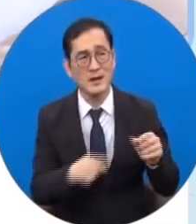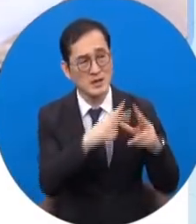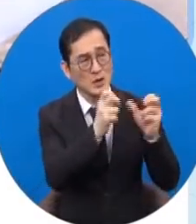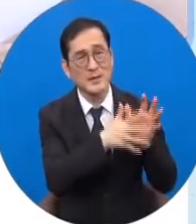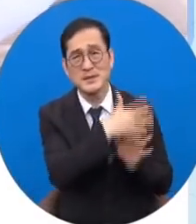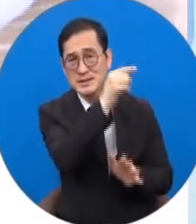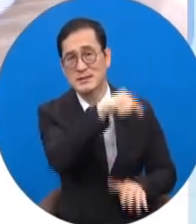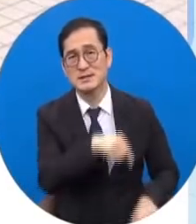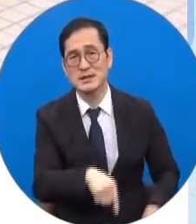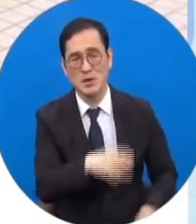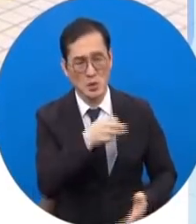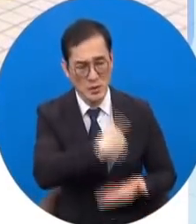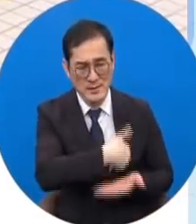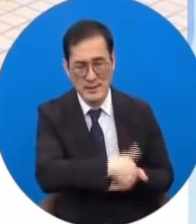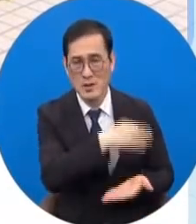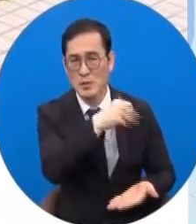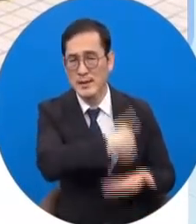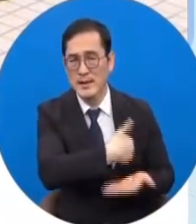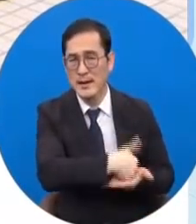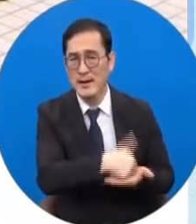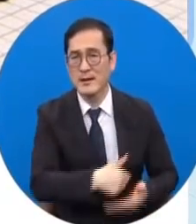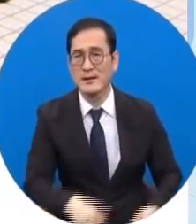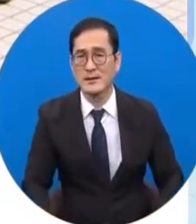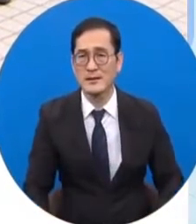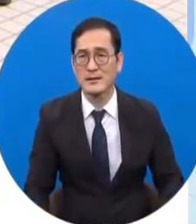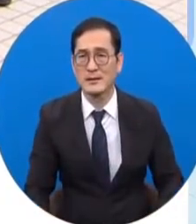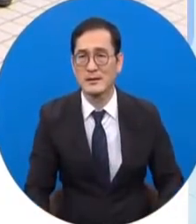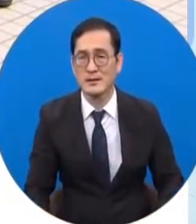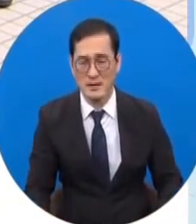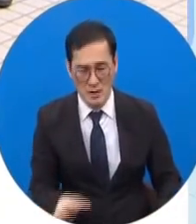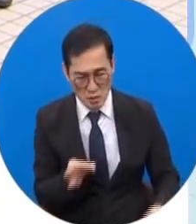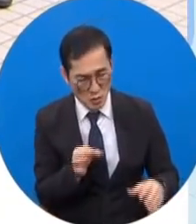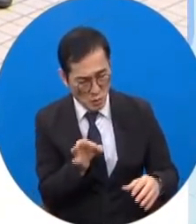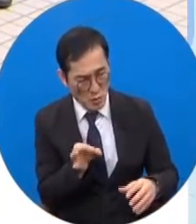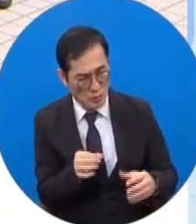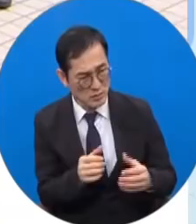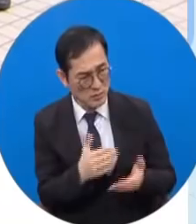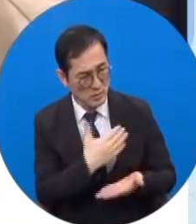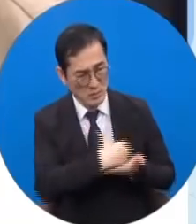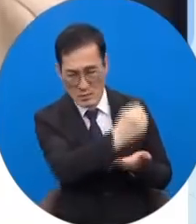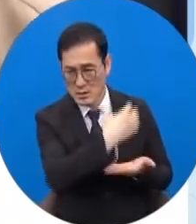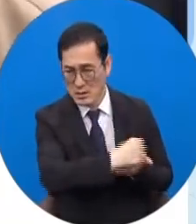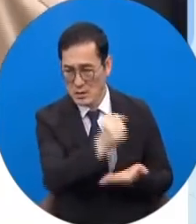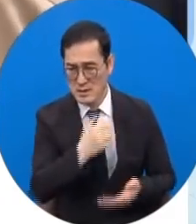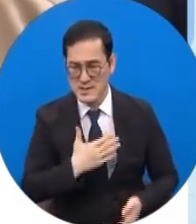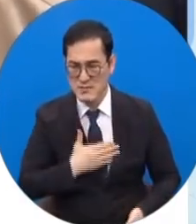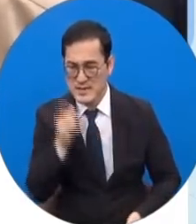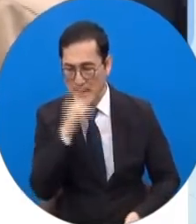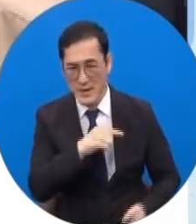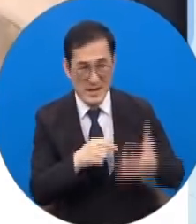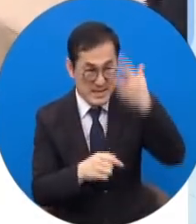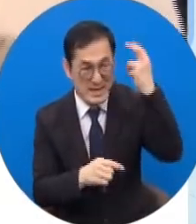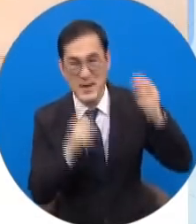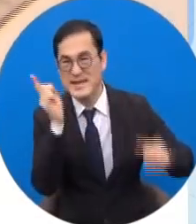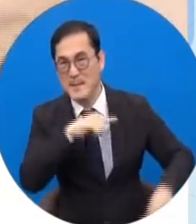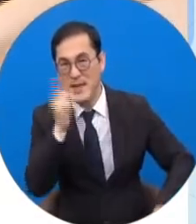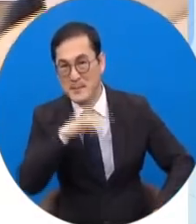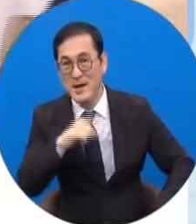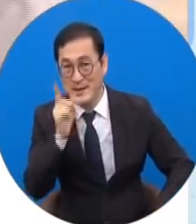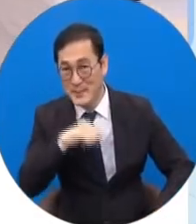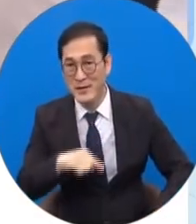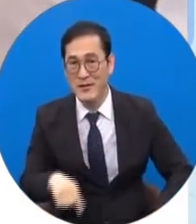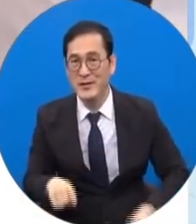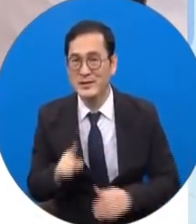돈 달라고 얘기를 하는 상황이 되니까 그러니까 우리 거 좀 뜯기는 것 같은 그런 생각을 하자 아 했다 뭐 이런 식의 얘기가 녹취록에 나오기도